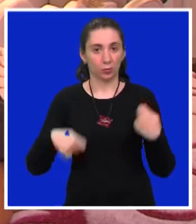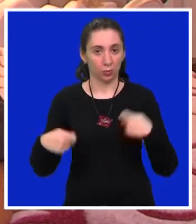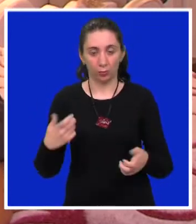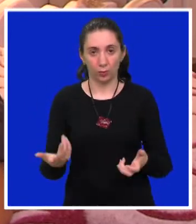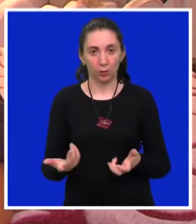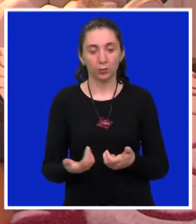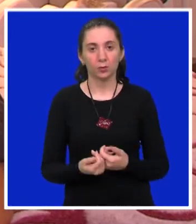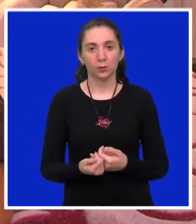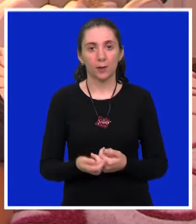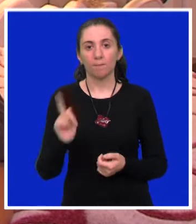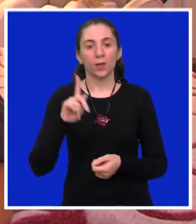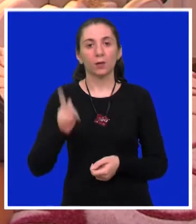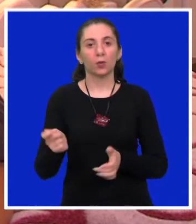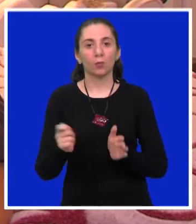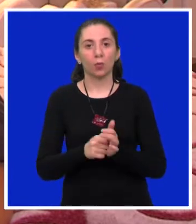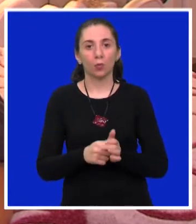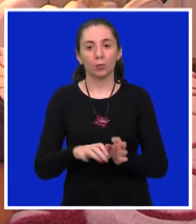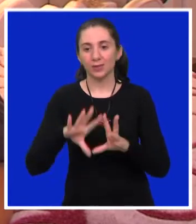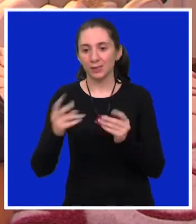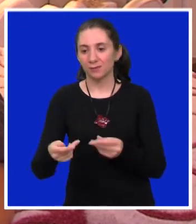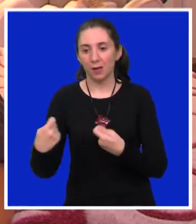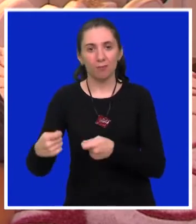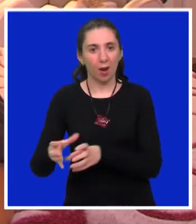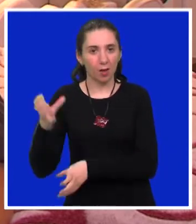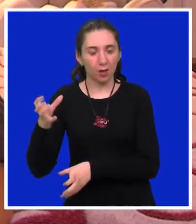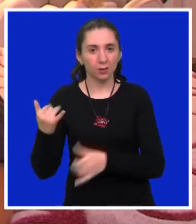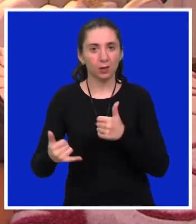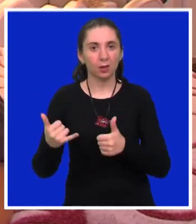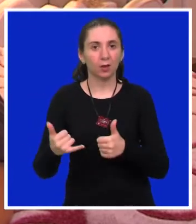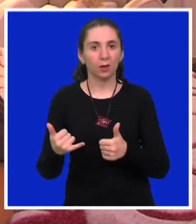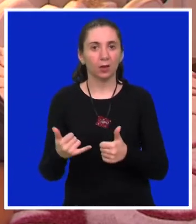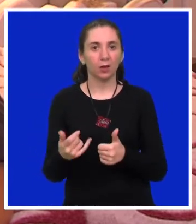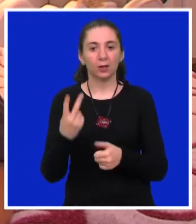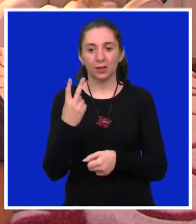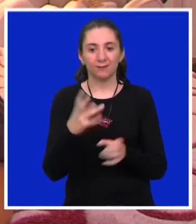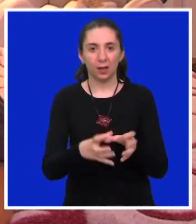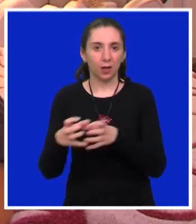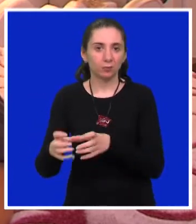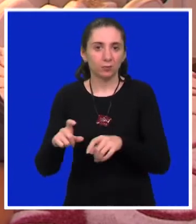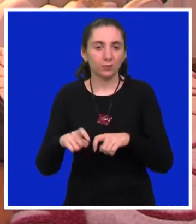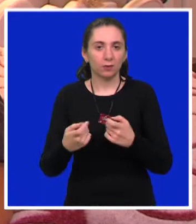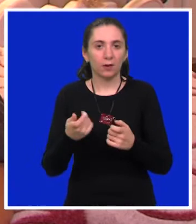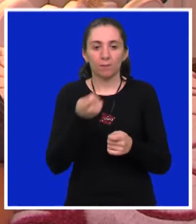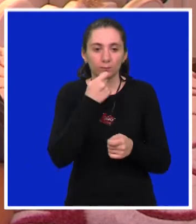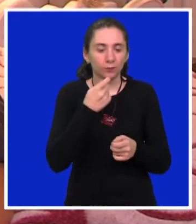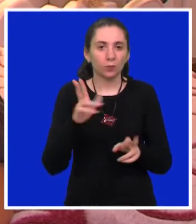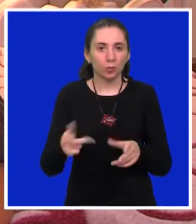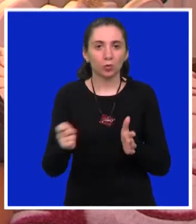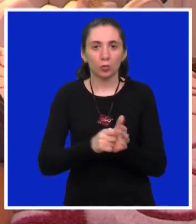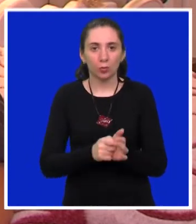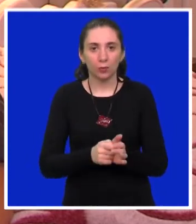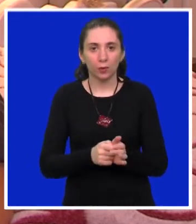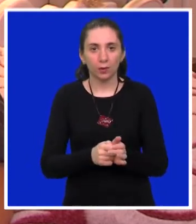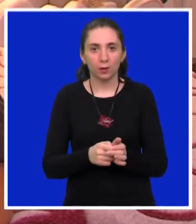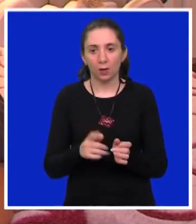se odjevati, međutim ne moramo kupovati možda sve u plastičnim bocama ili možda ima barem dvije kategorije stvari ili namirnica koje